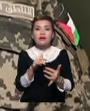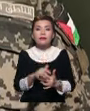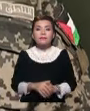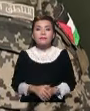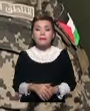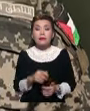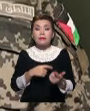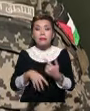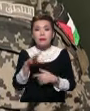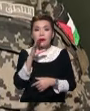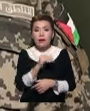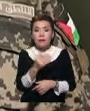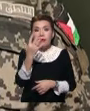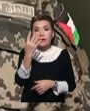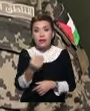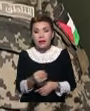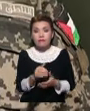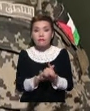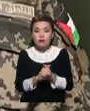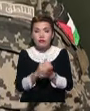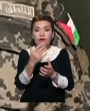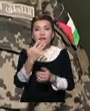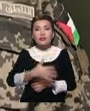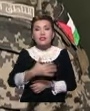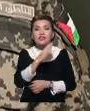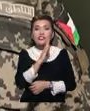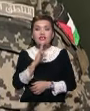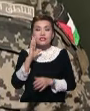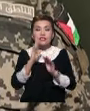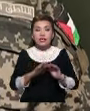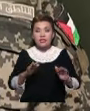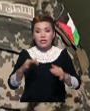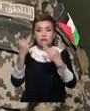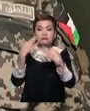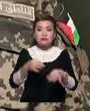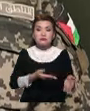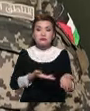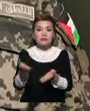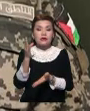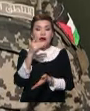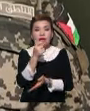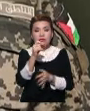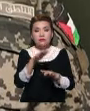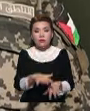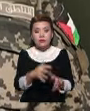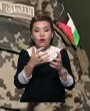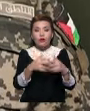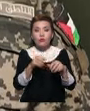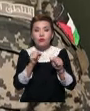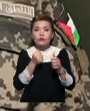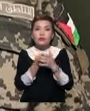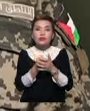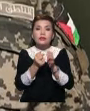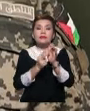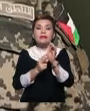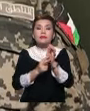Мы можем в течение пятидневного перемирия освободить 50 женщин и детей, которые находятся в плену в Газе. Цифра, в конце концов, может достигнуть